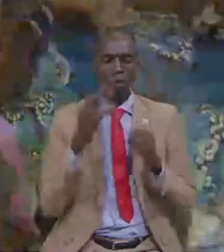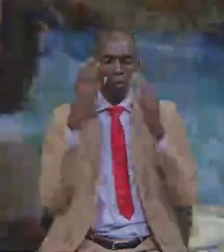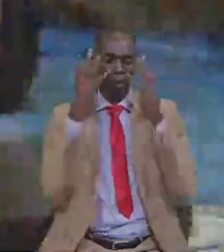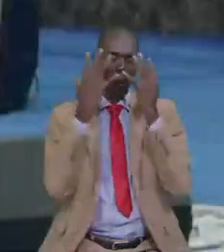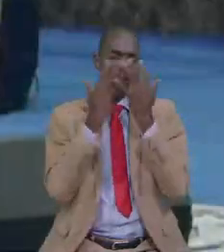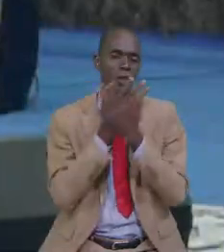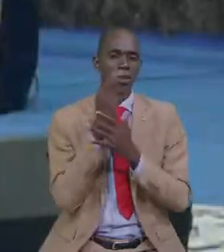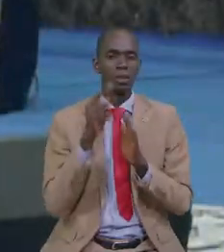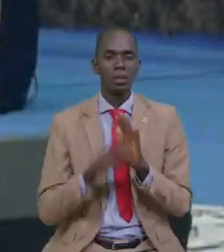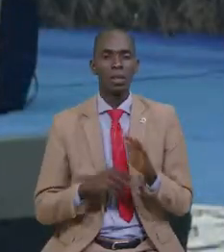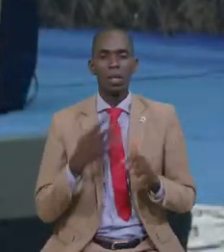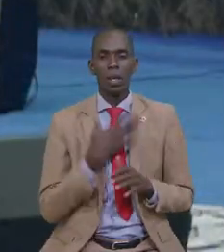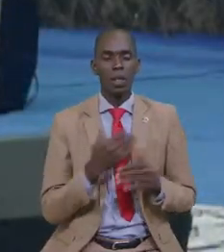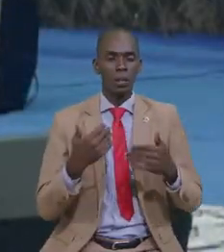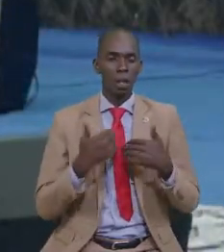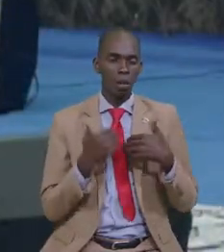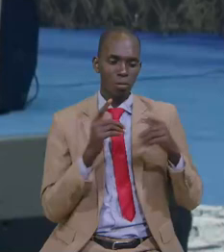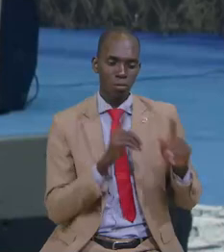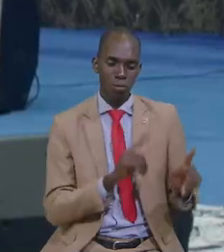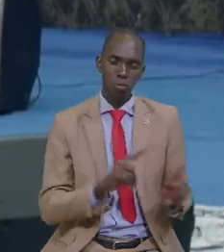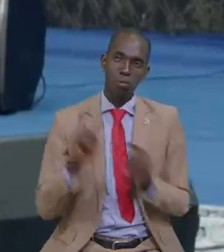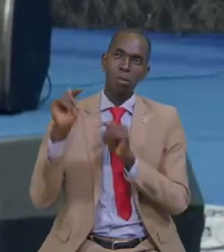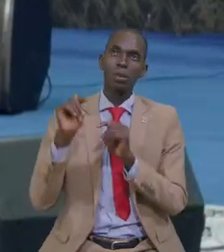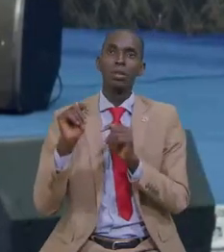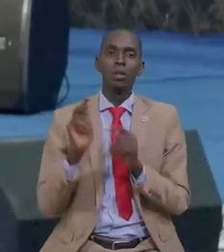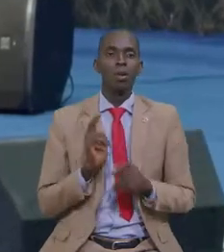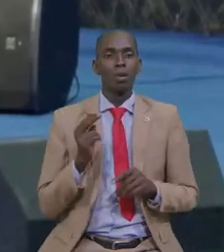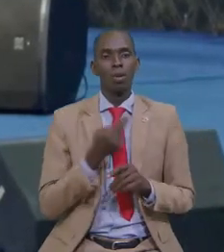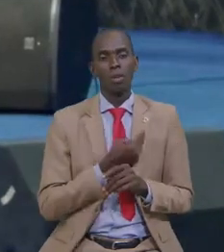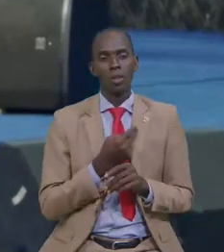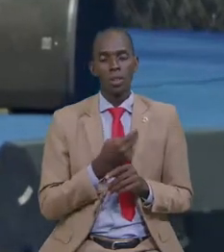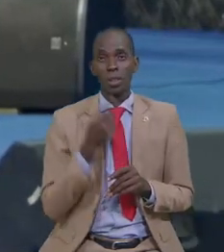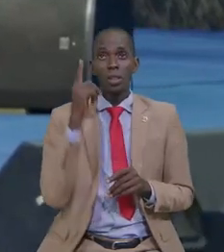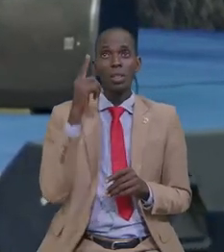la puissance des ténèbres et nous a transportés.